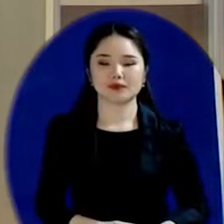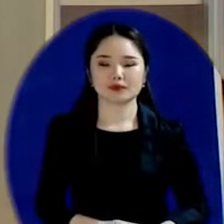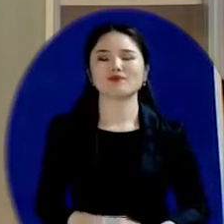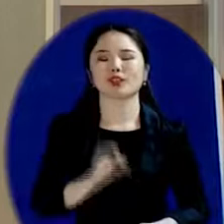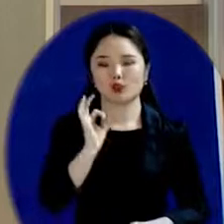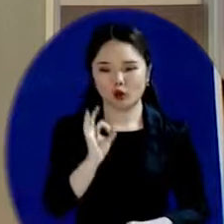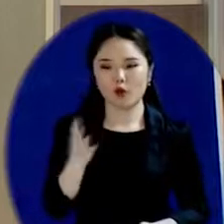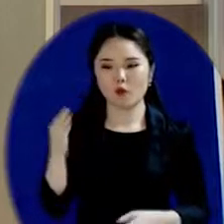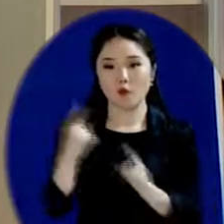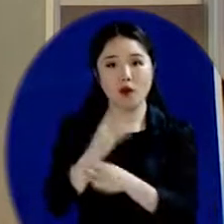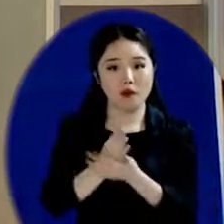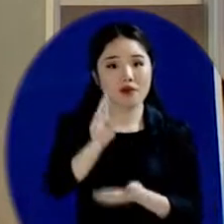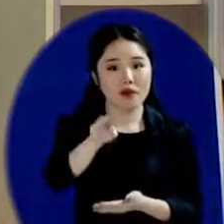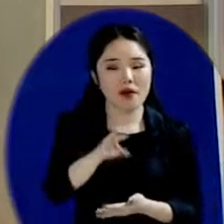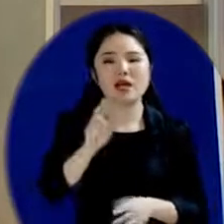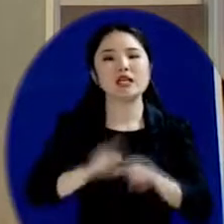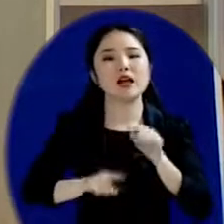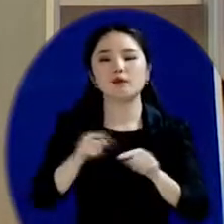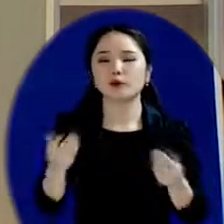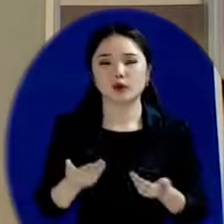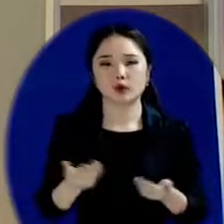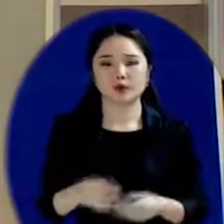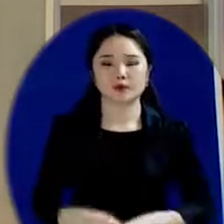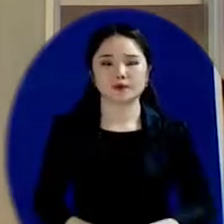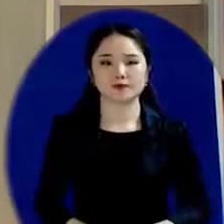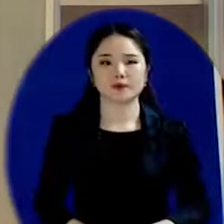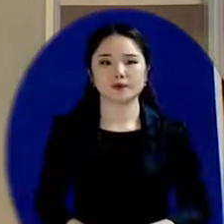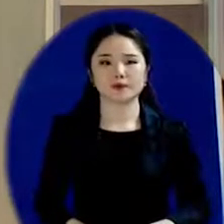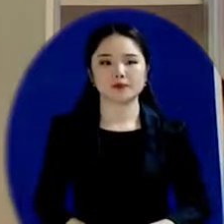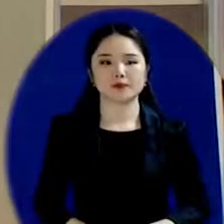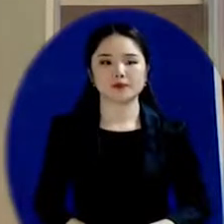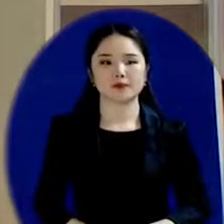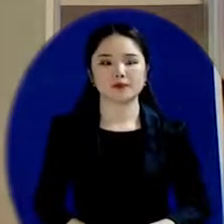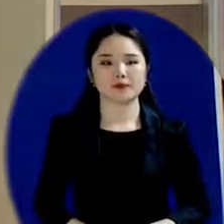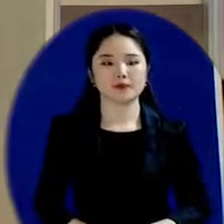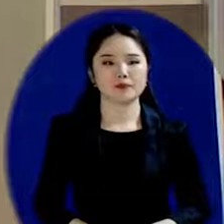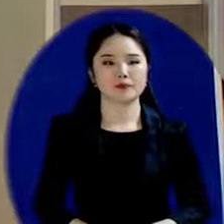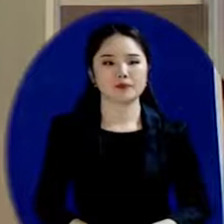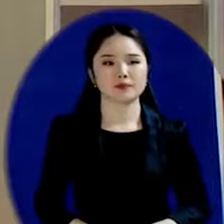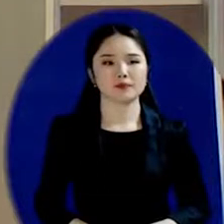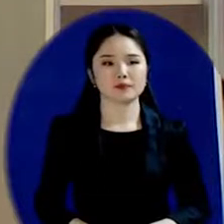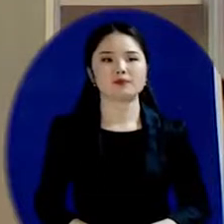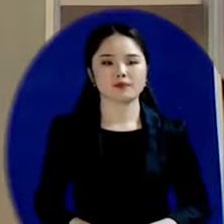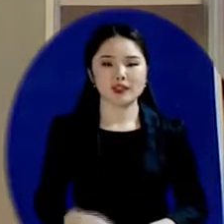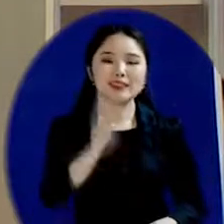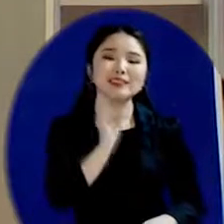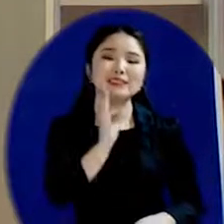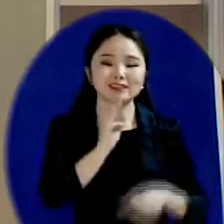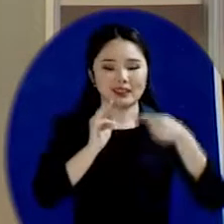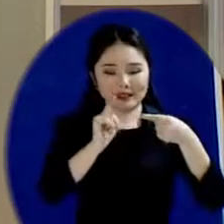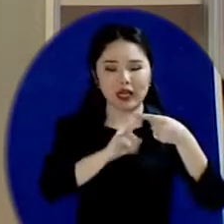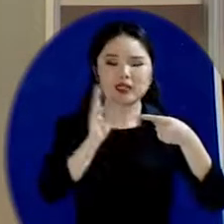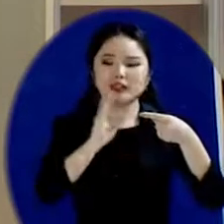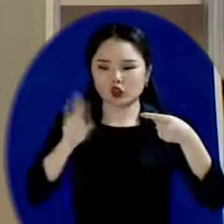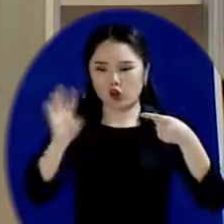Өө зүйтэй алдаа байна тийм ээ. За, ямар алдаа багш нь гаргасан байна уу ингэж ангилахтаа? Ямар алдаа гаргасан байна уу? Ойн шар өнгийн шуву байх